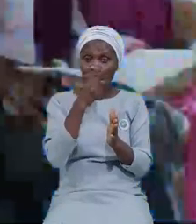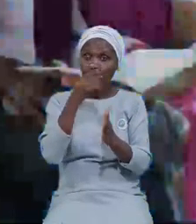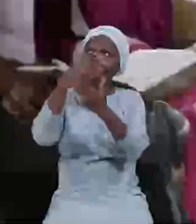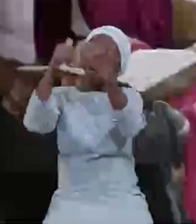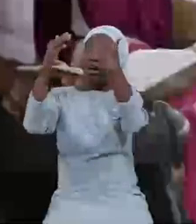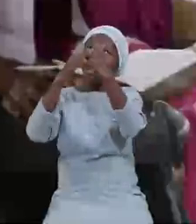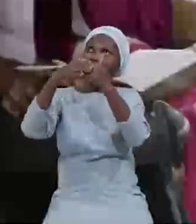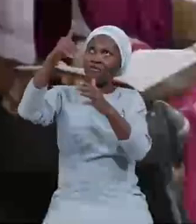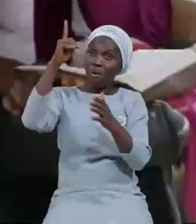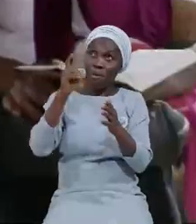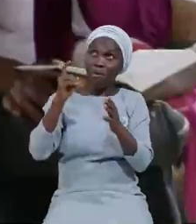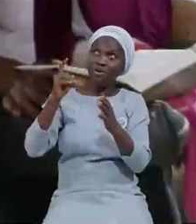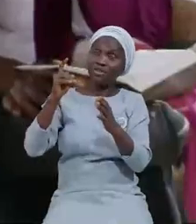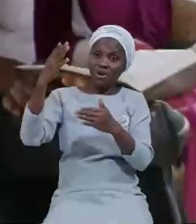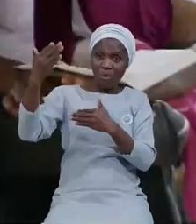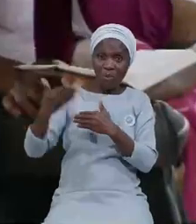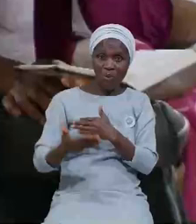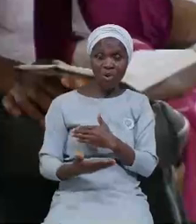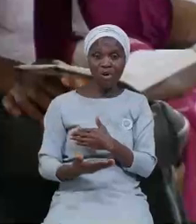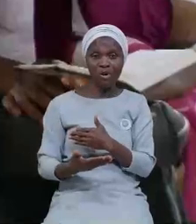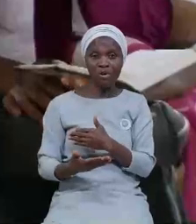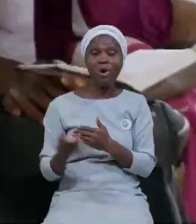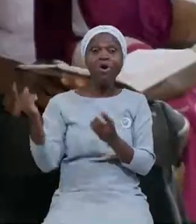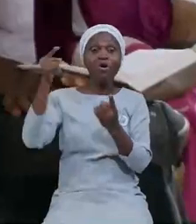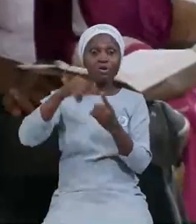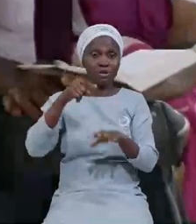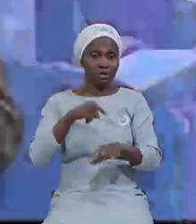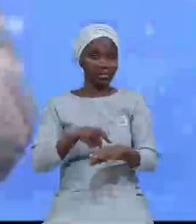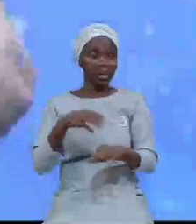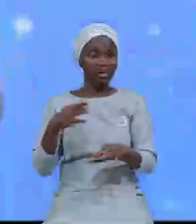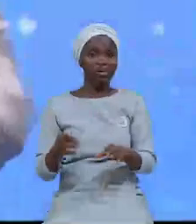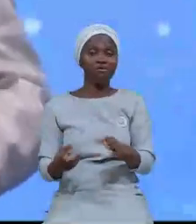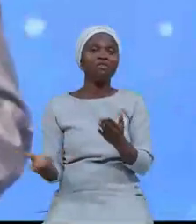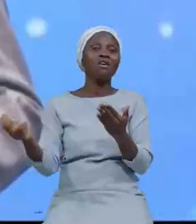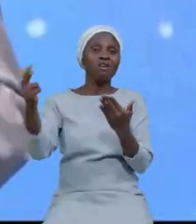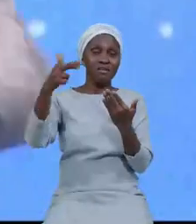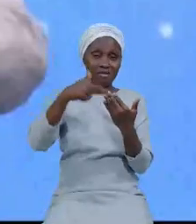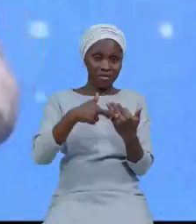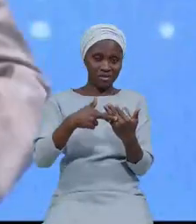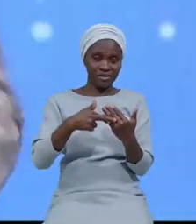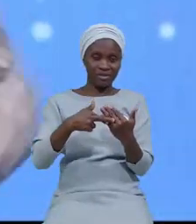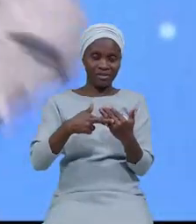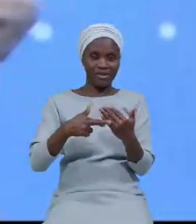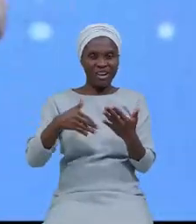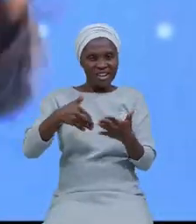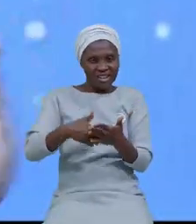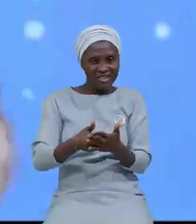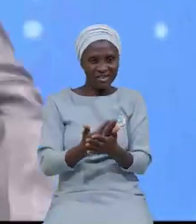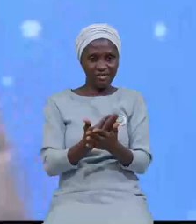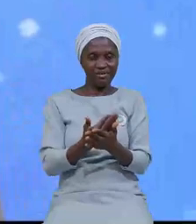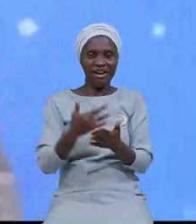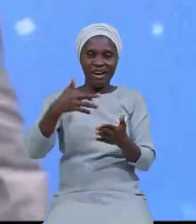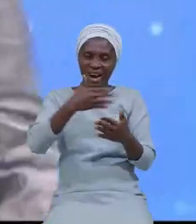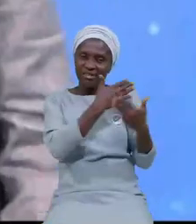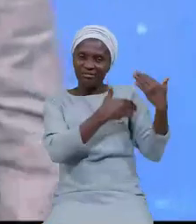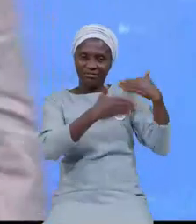doit recevoir jusqu'au temps du rétablissement de toute chose de le rafraîchissement de